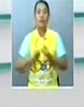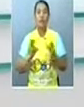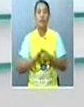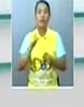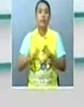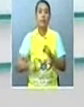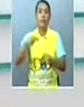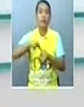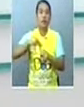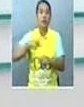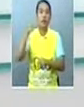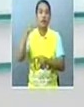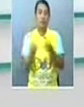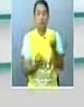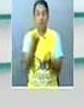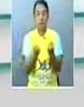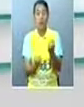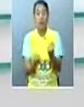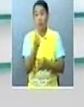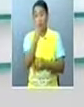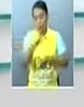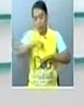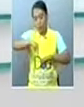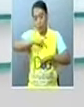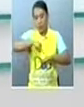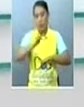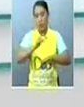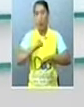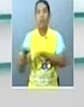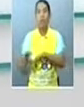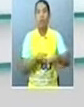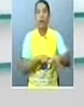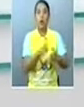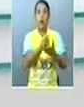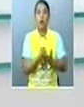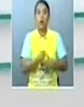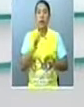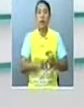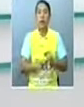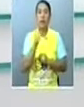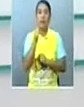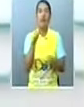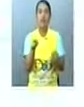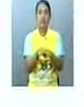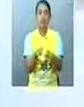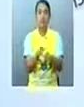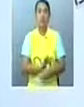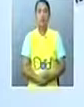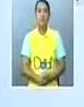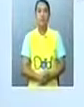ค่ะแต่สภาพรถนะคะก็ควรบำรุงรักษาให้อยู่ในสภาพที่พร้อมจะเป็นการช่วยประหยัดพลังงานไปได้อีกส่วนหนึ่งค่ะ